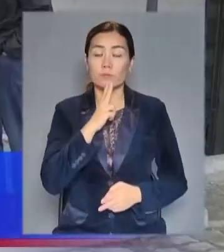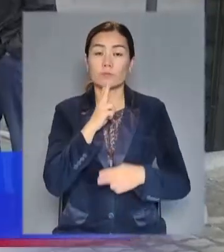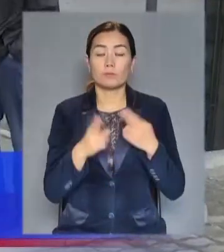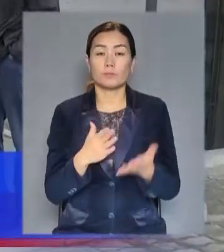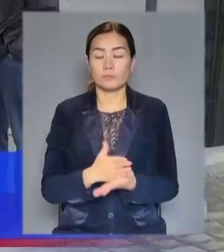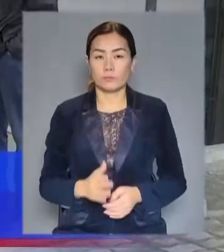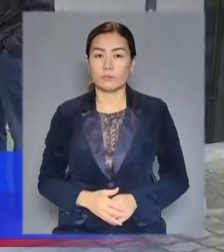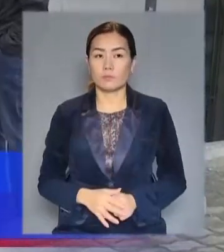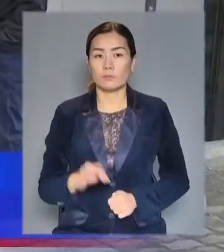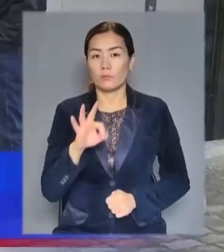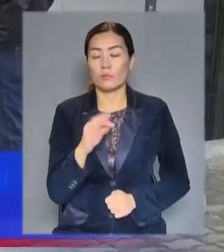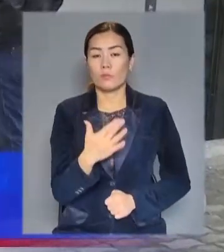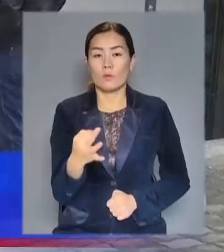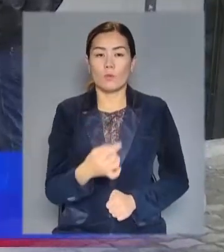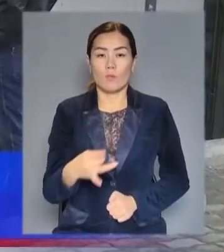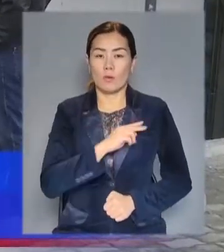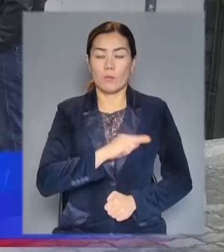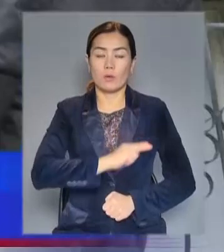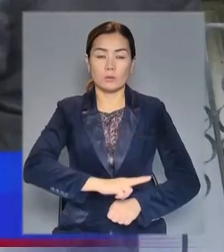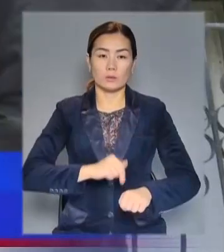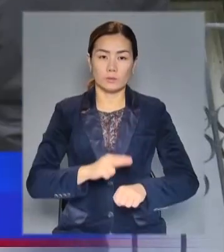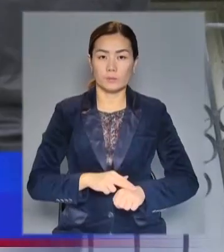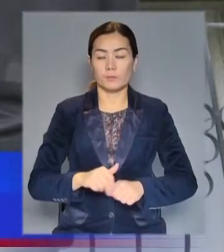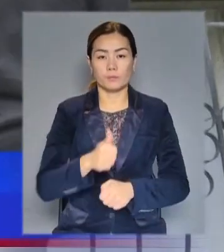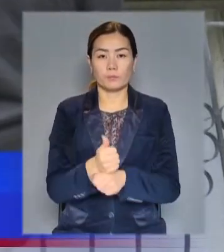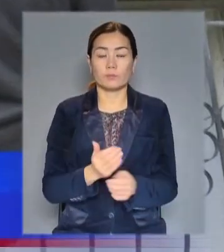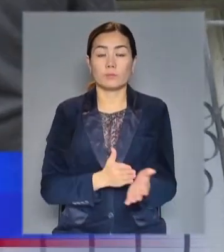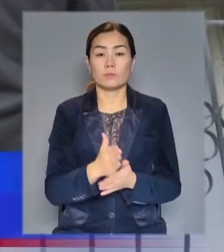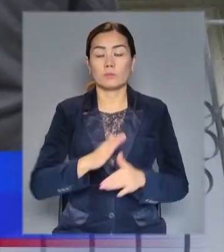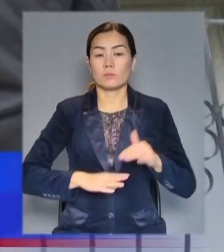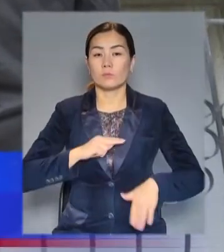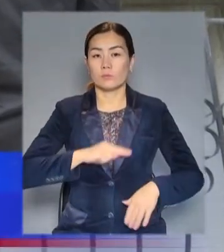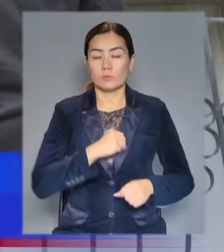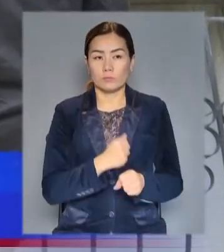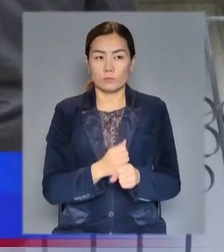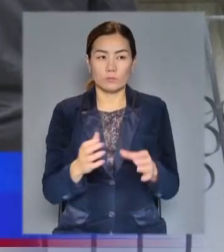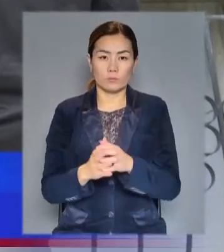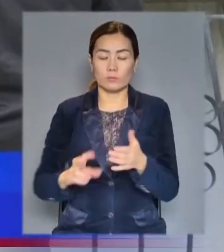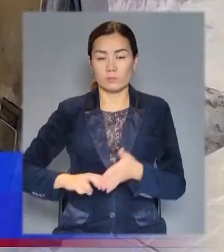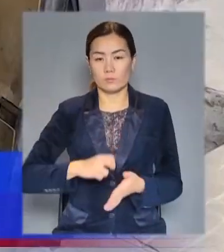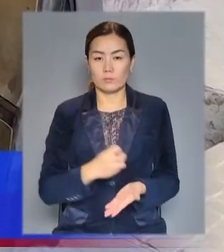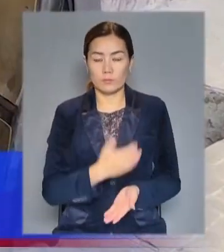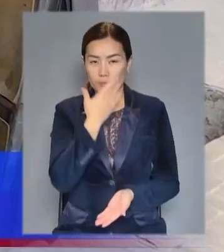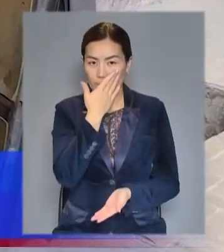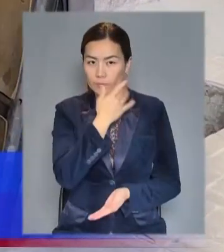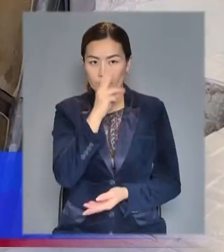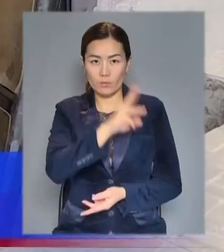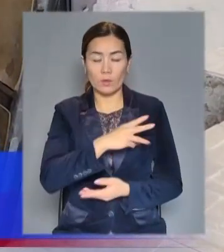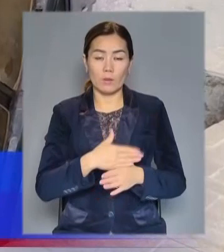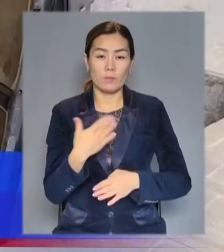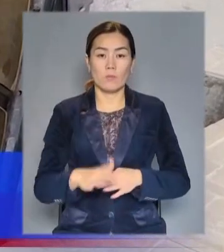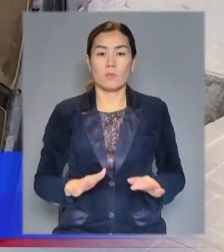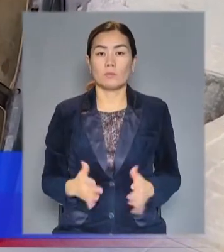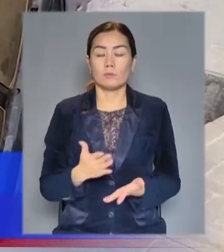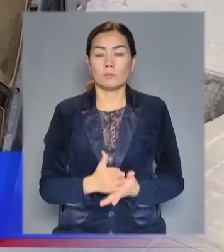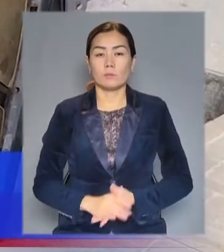шағымдарын жеткізді. Былтыр олар облыстық еңбек инспекциясына басшыларына шара қолдануды сұрап, ұжымдық хат жазған. Онда жалақының кешігу